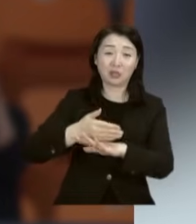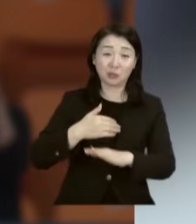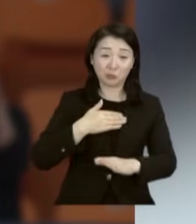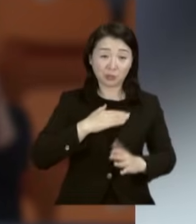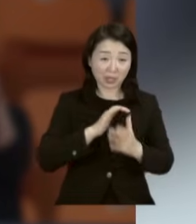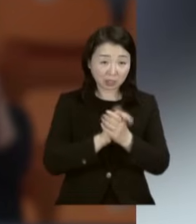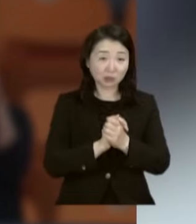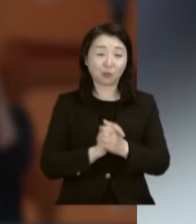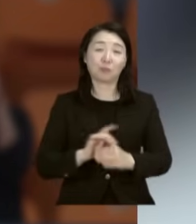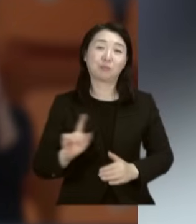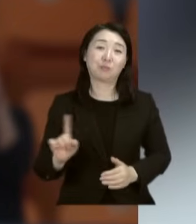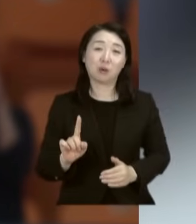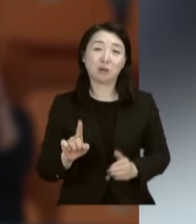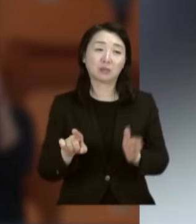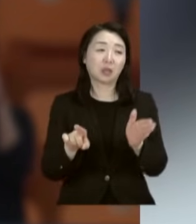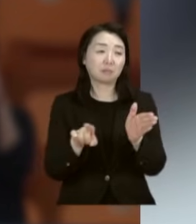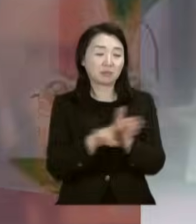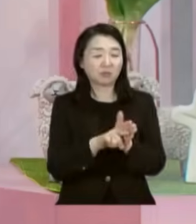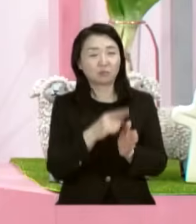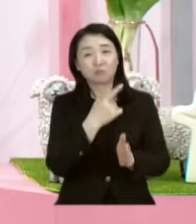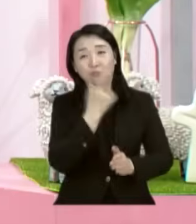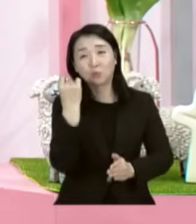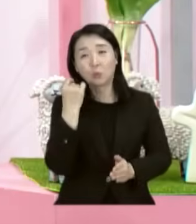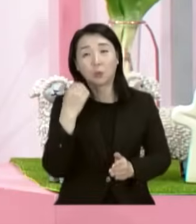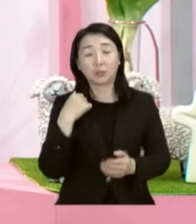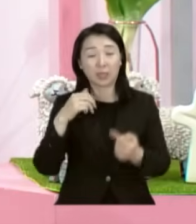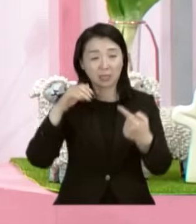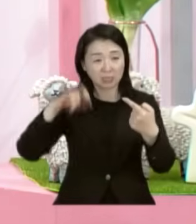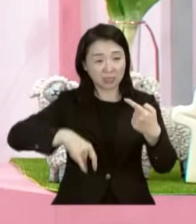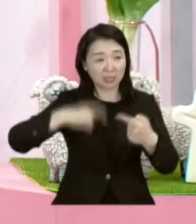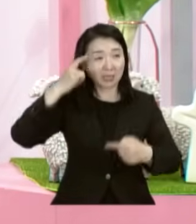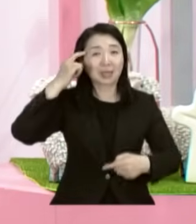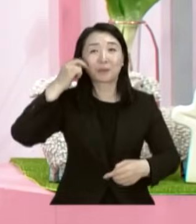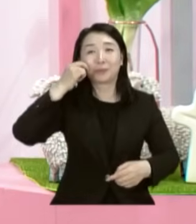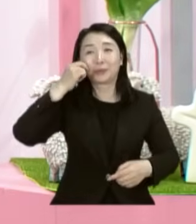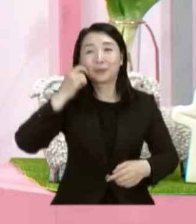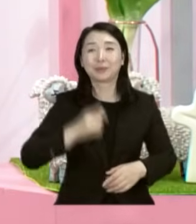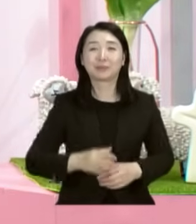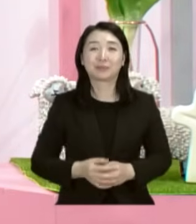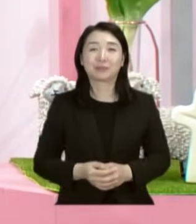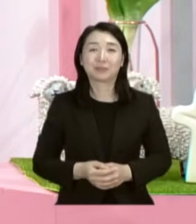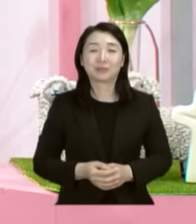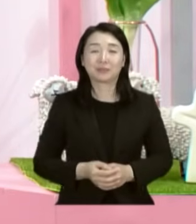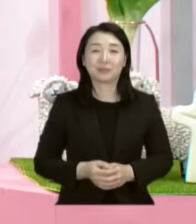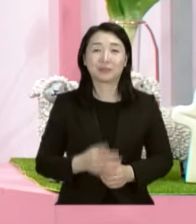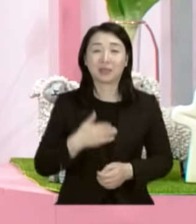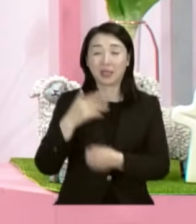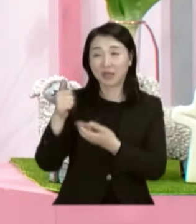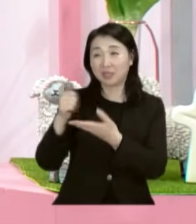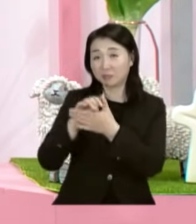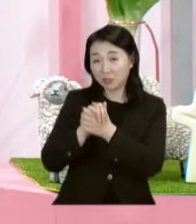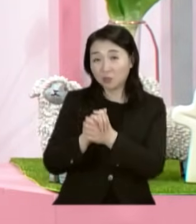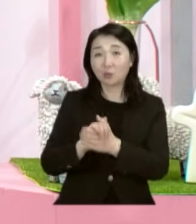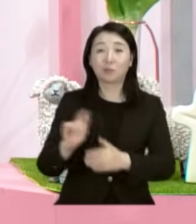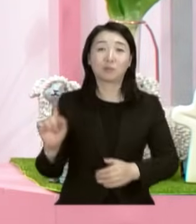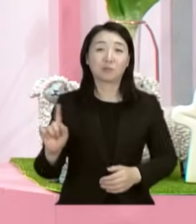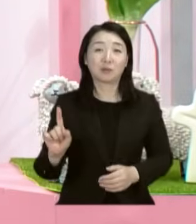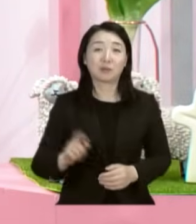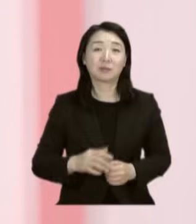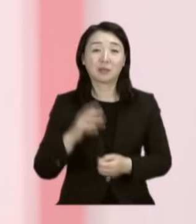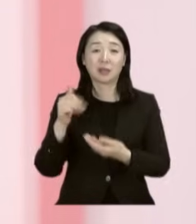하나가 어 제가 사실 믿음이 부족했던 거 같아요 제가 1등 할 거라고 생각을 솔직히 잘 못 했어요 근데 제가 하나님한테음 기도했던